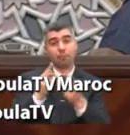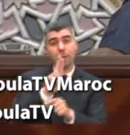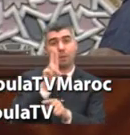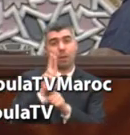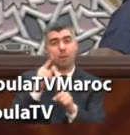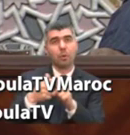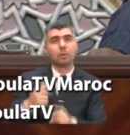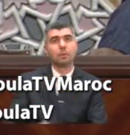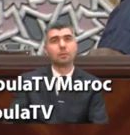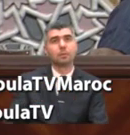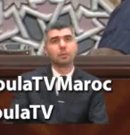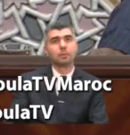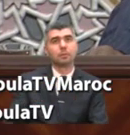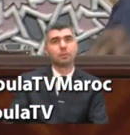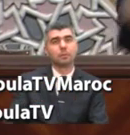اضافي؟